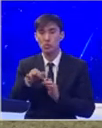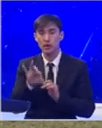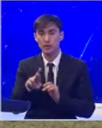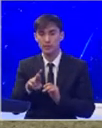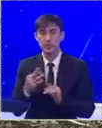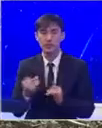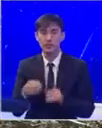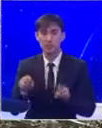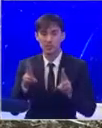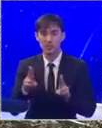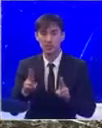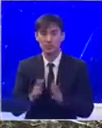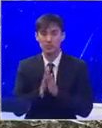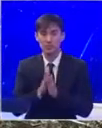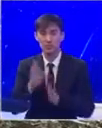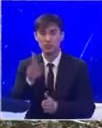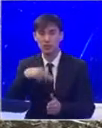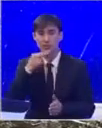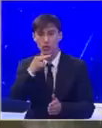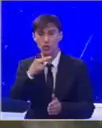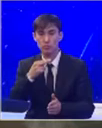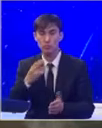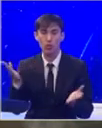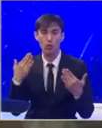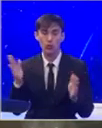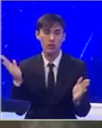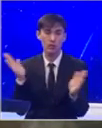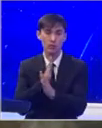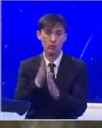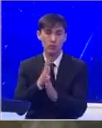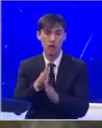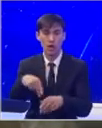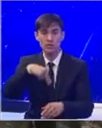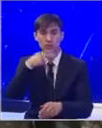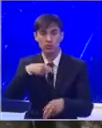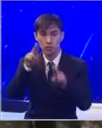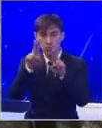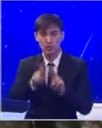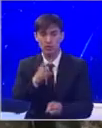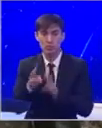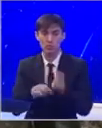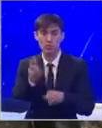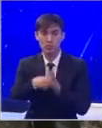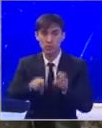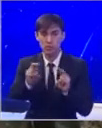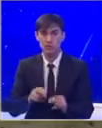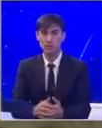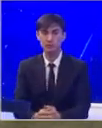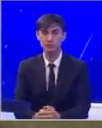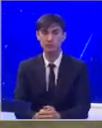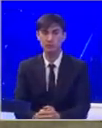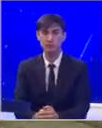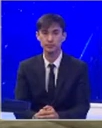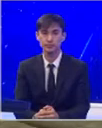специалисты призывают населения быть осторожными и при отдыхе на природе непременно соблюдать правила пожарной безопасности надежда белова